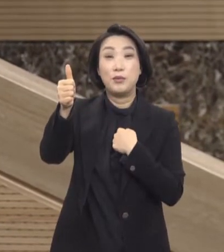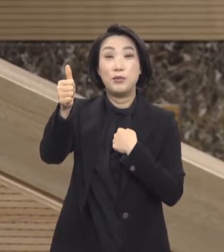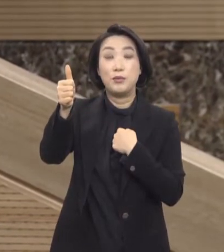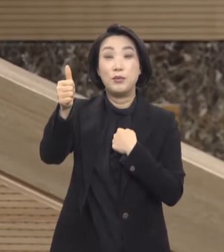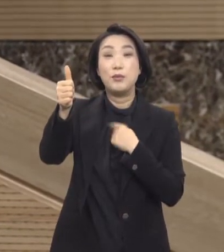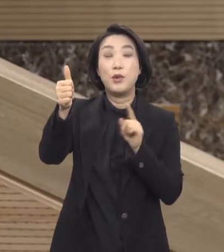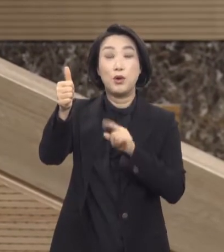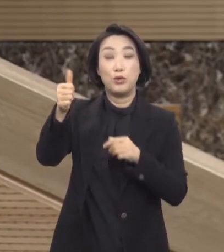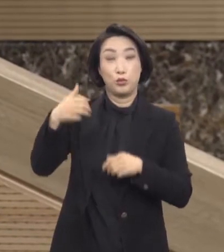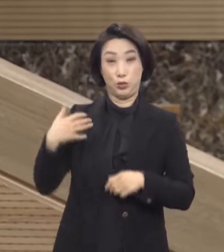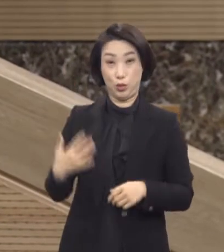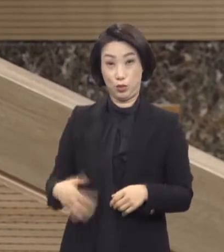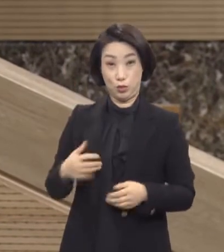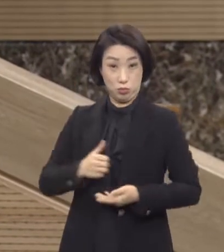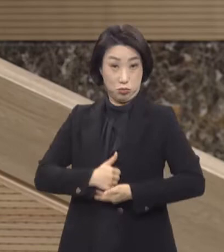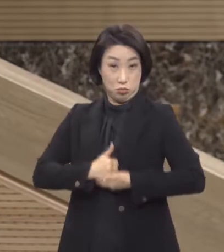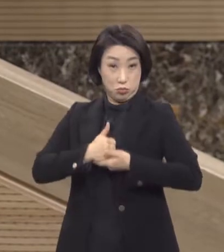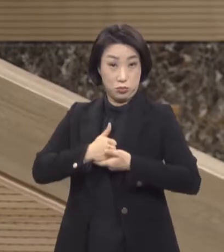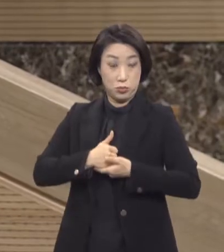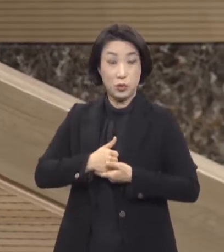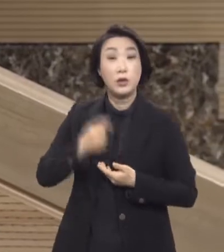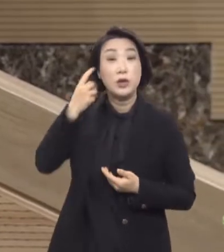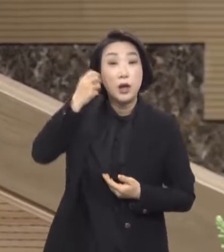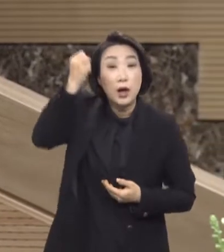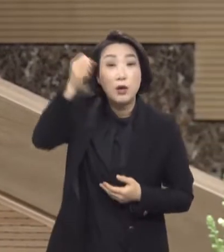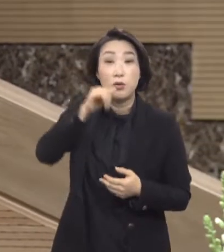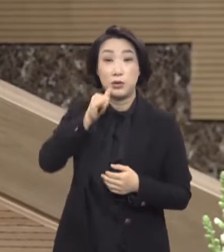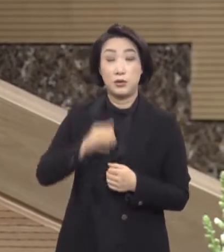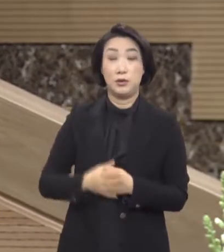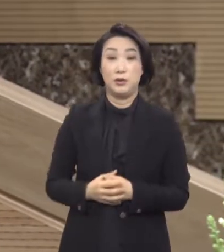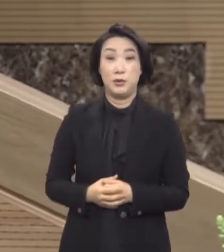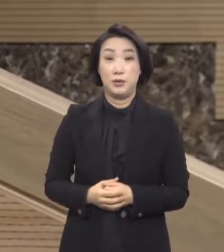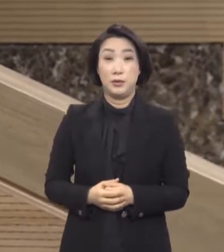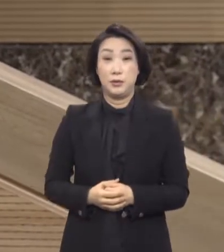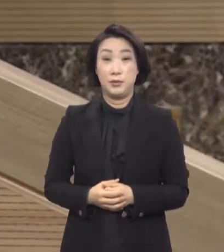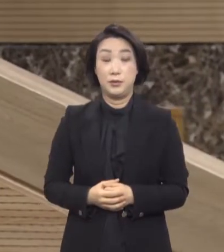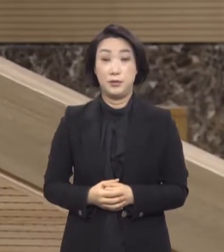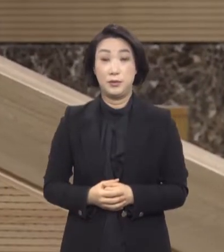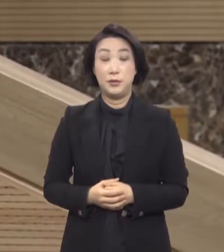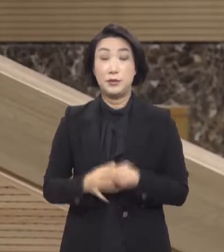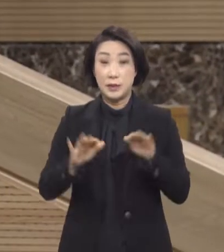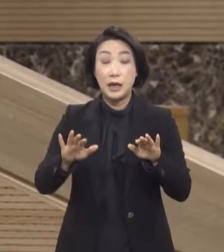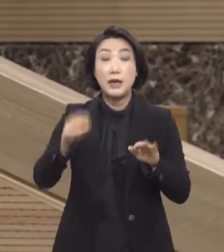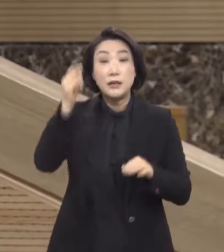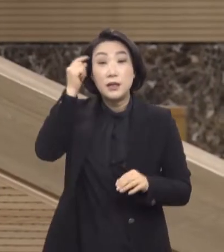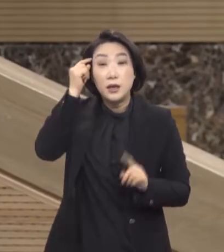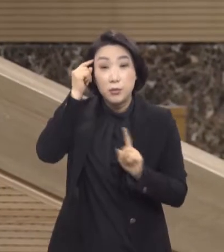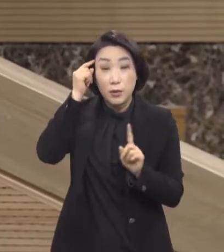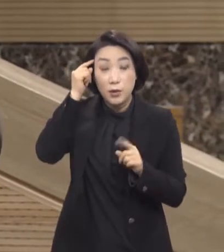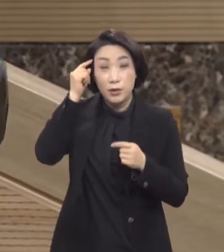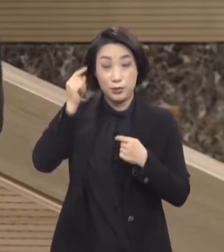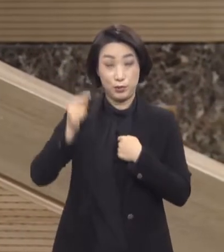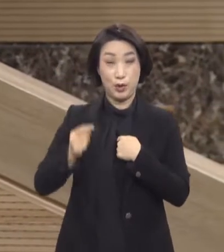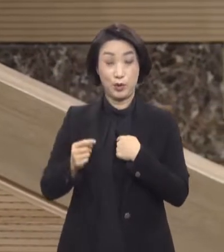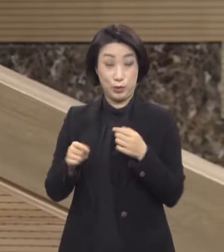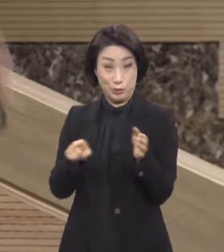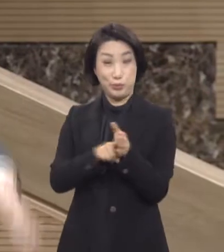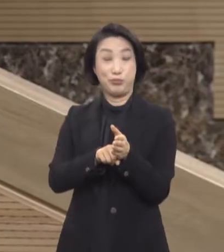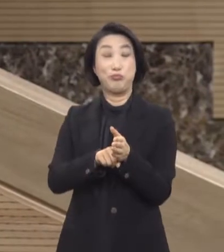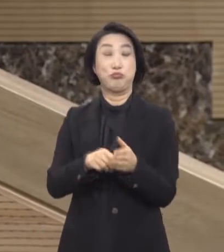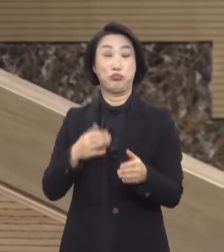대단한 존재라고 생각하면서 자기 스스로 내